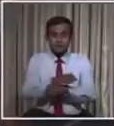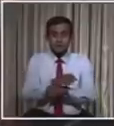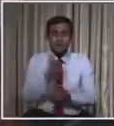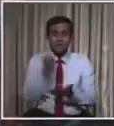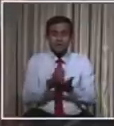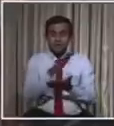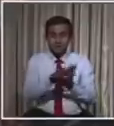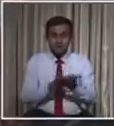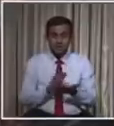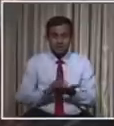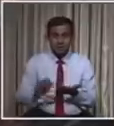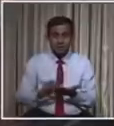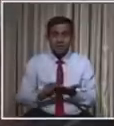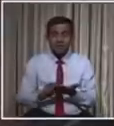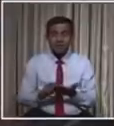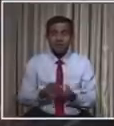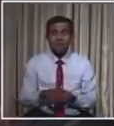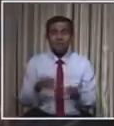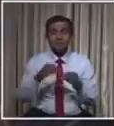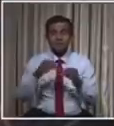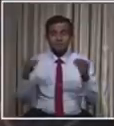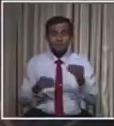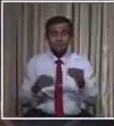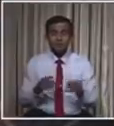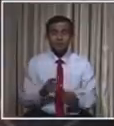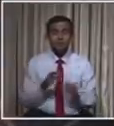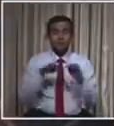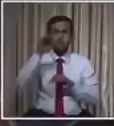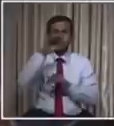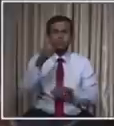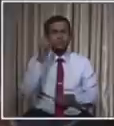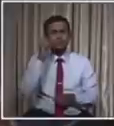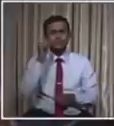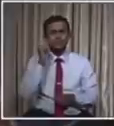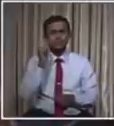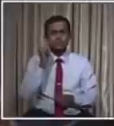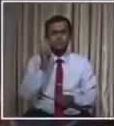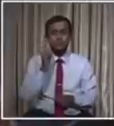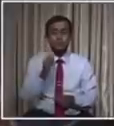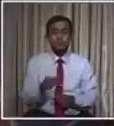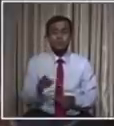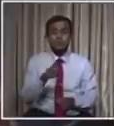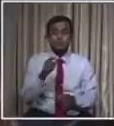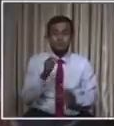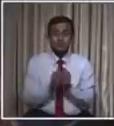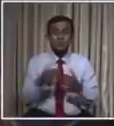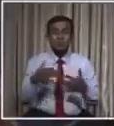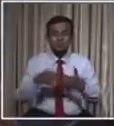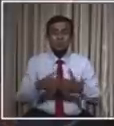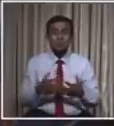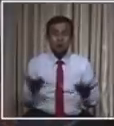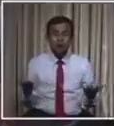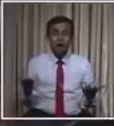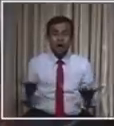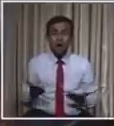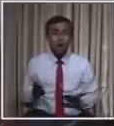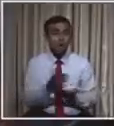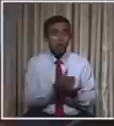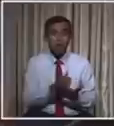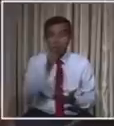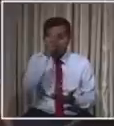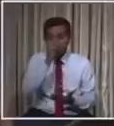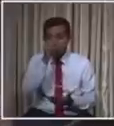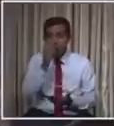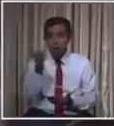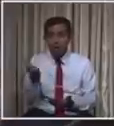තමයි යන්නේ එතකොට ඊට අමතරව දැන් උසස්වීම් ප්‍රමාදයි මේ අධිකාරී තනතුරු වල ගැටලු තියෙනවා මේ හැම එකකම හොරකම්